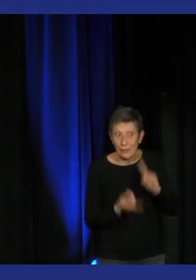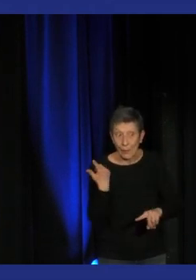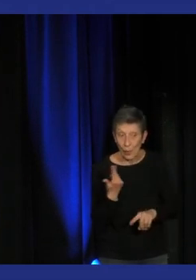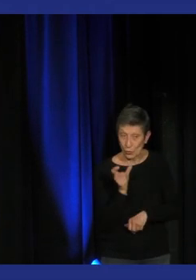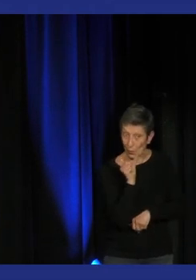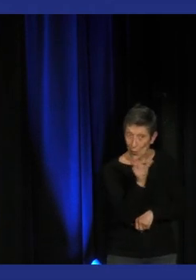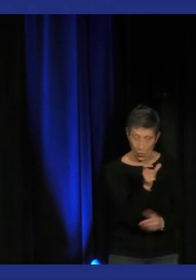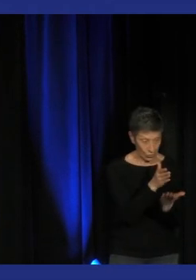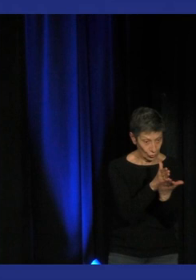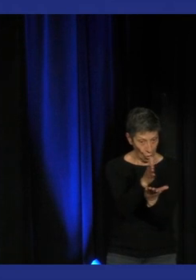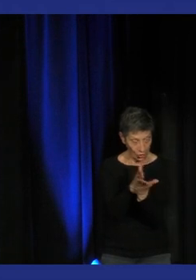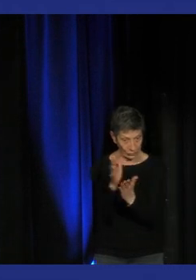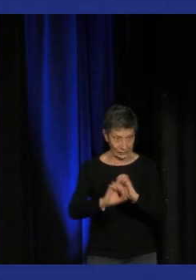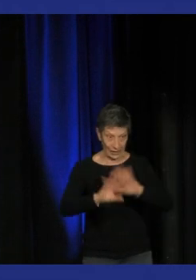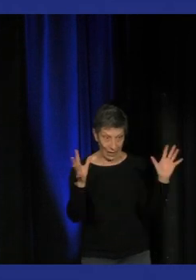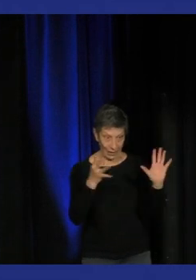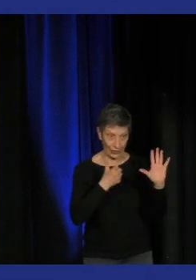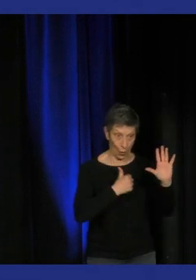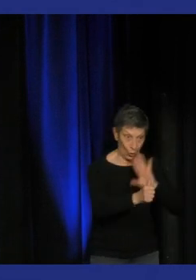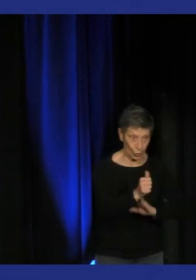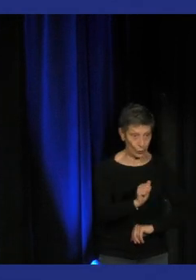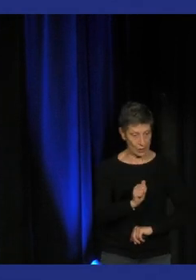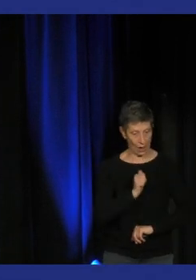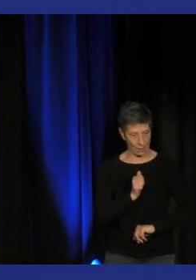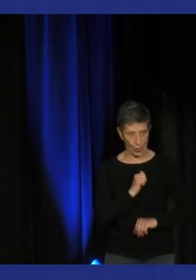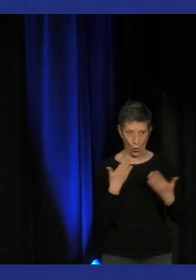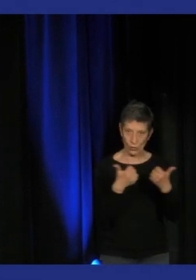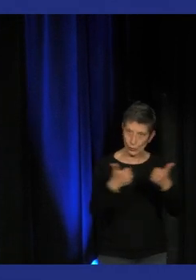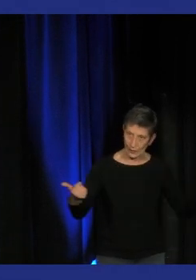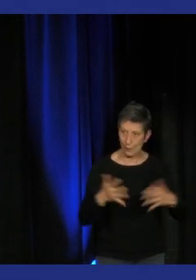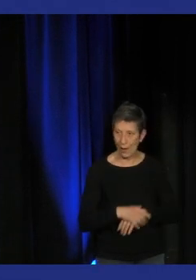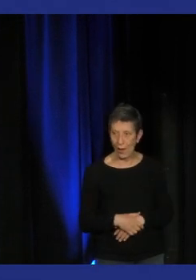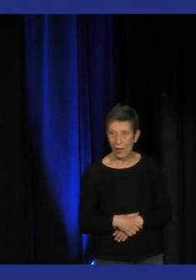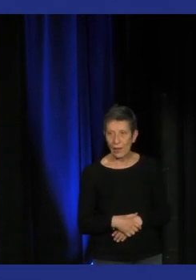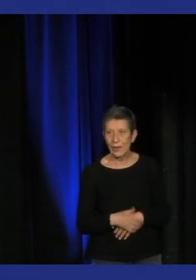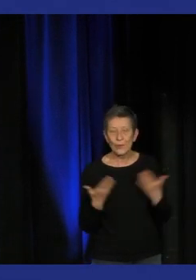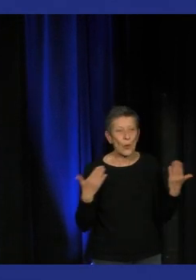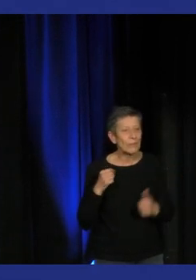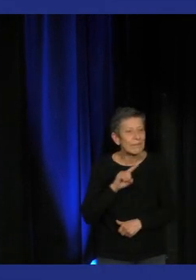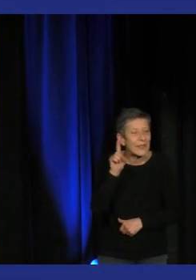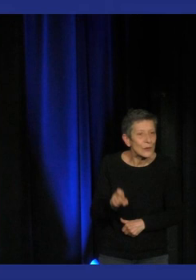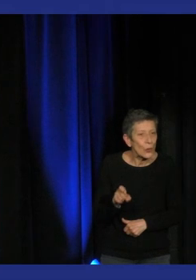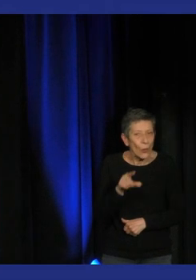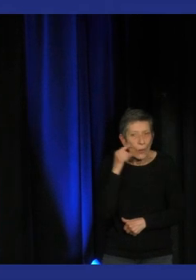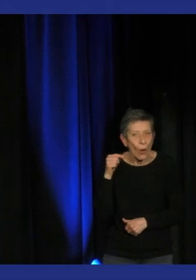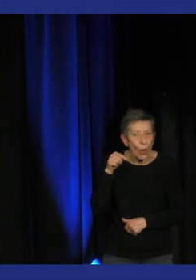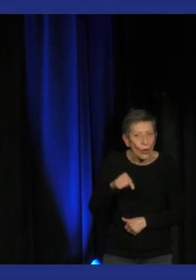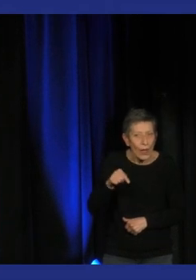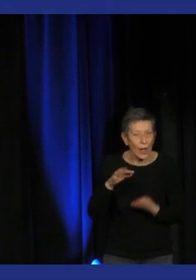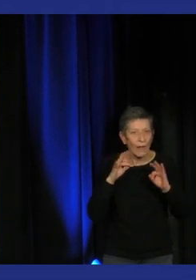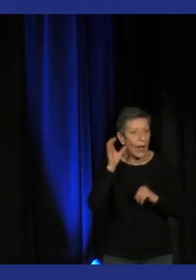bien séparer autonomie et indépendance. Et du coup, après, j'ai une question. Ce serait pour Bertrand Quentin sur le concept de